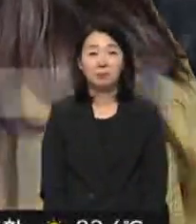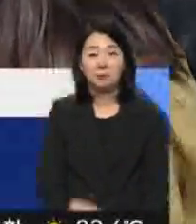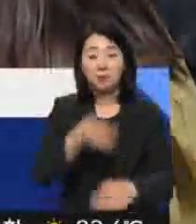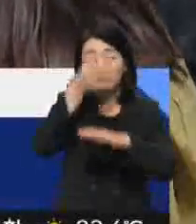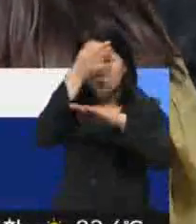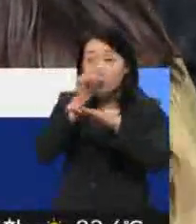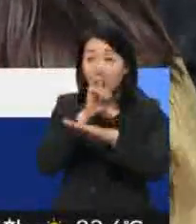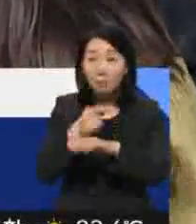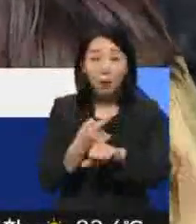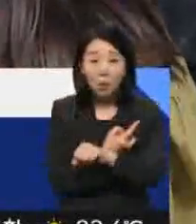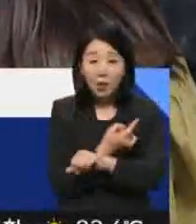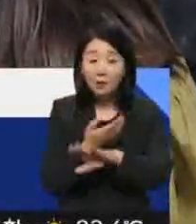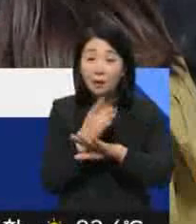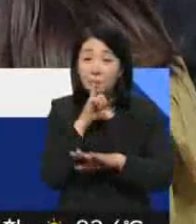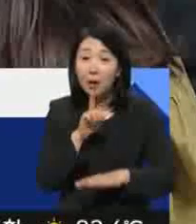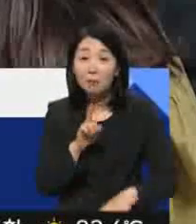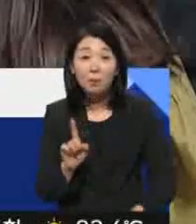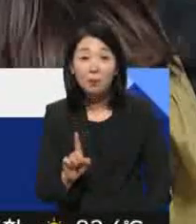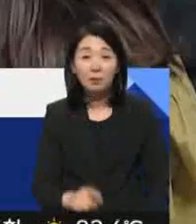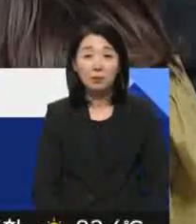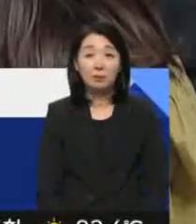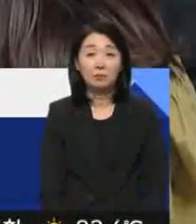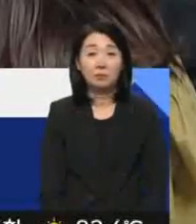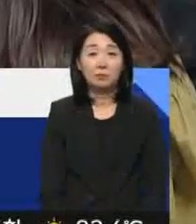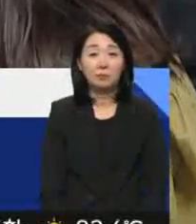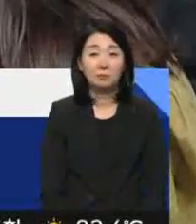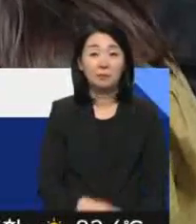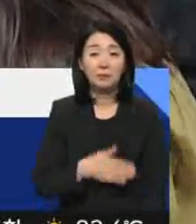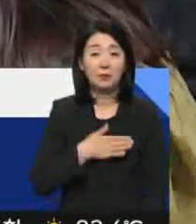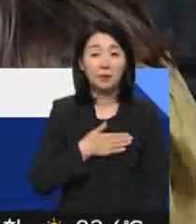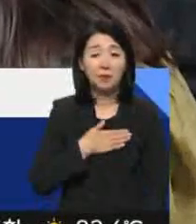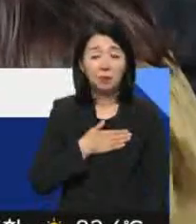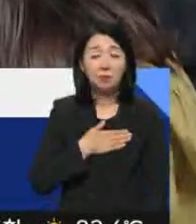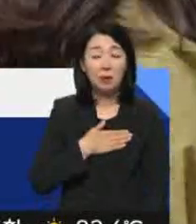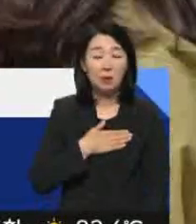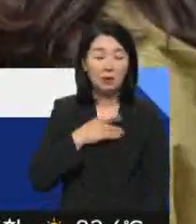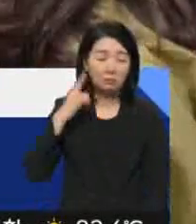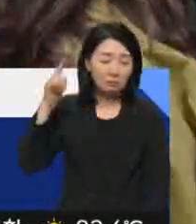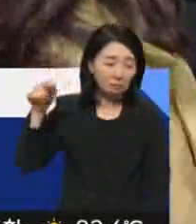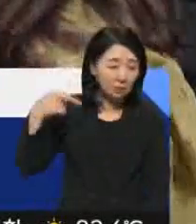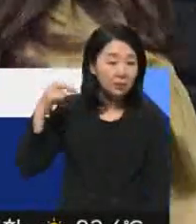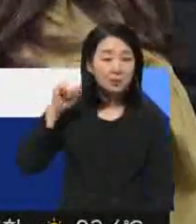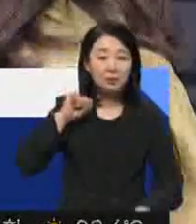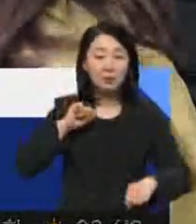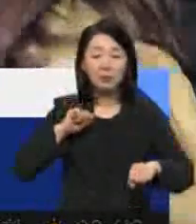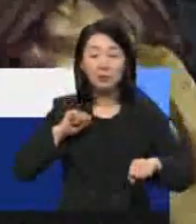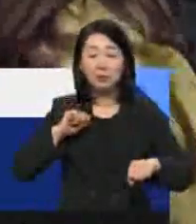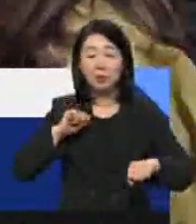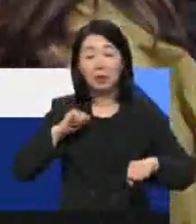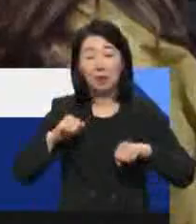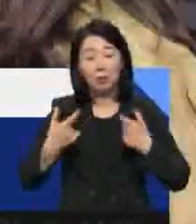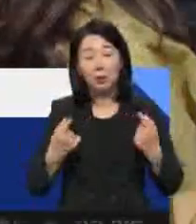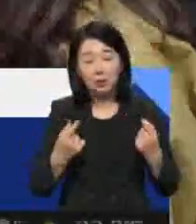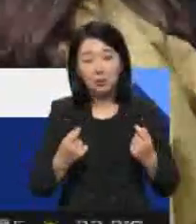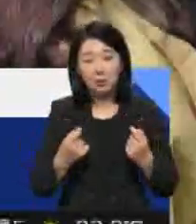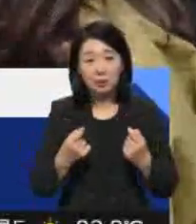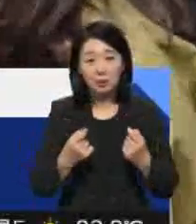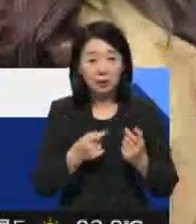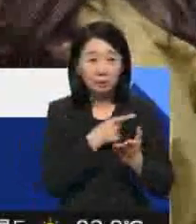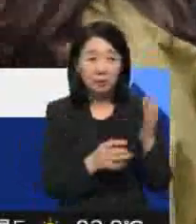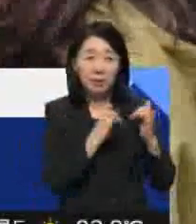죄송하다는 말씀 말고 하지 말씀 없으십니까? 제가 진짜 미친 짓을 했습니다. 피해자에게 마지막으로 하고 싶으신 말씀